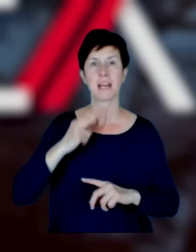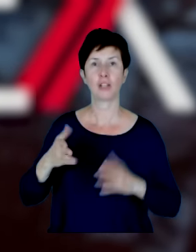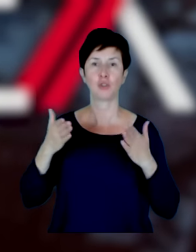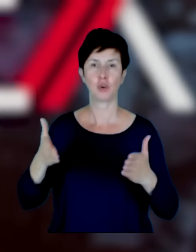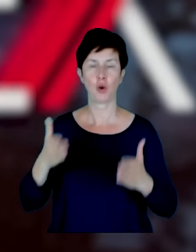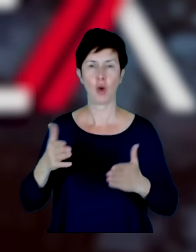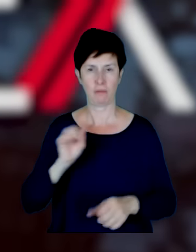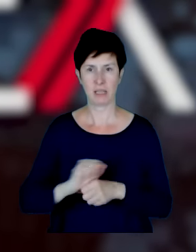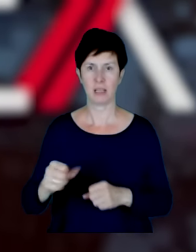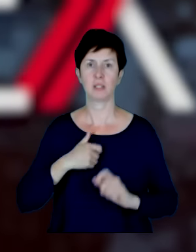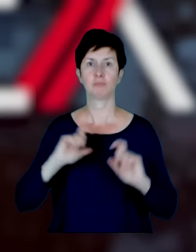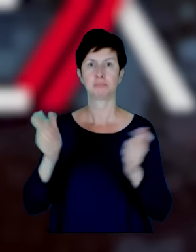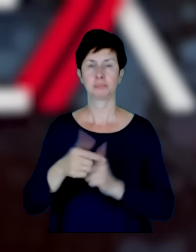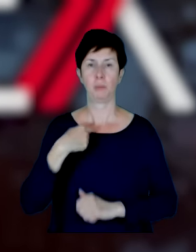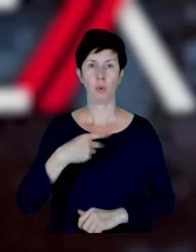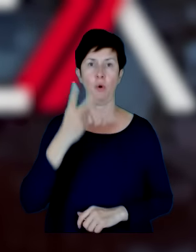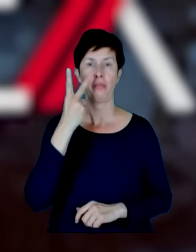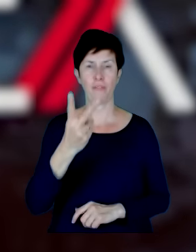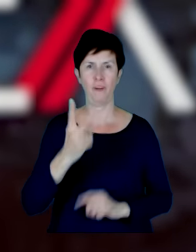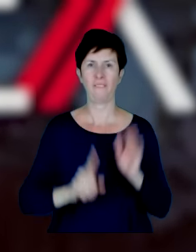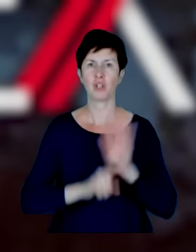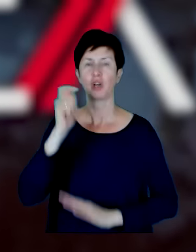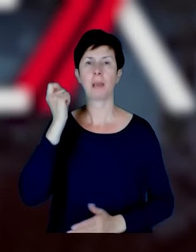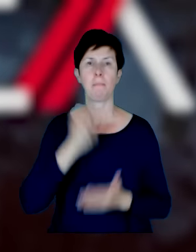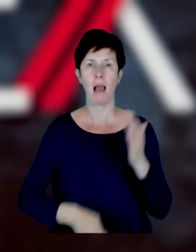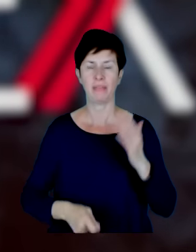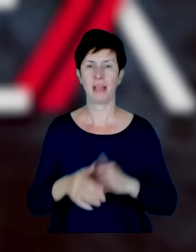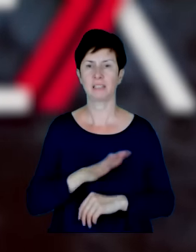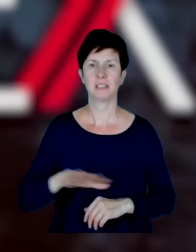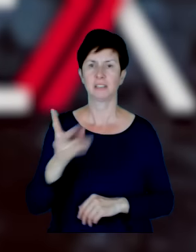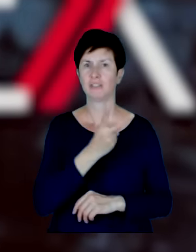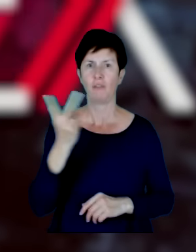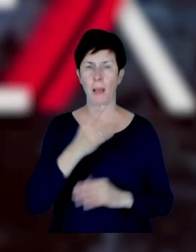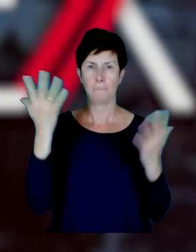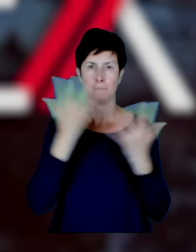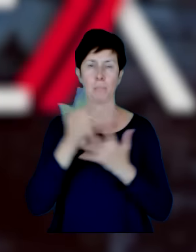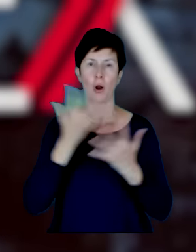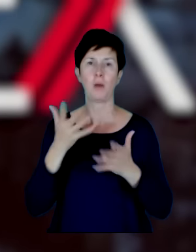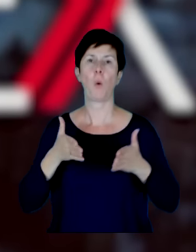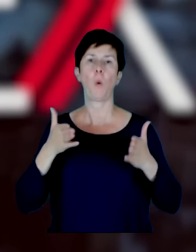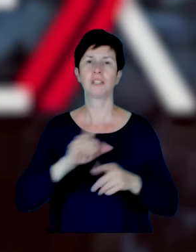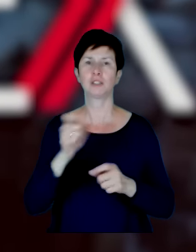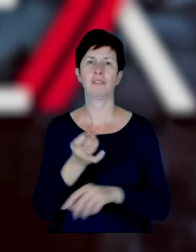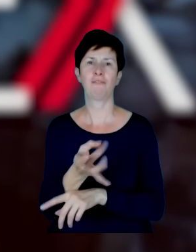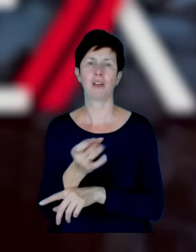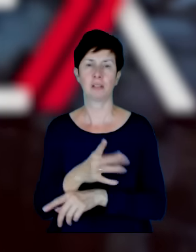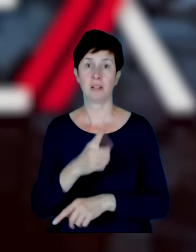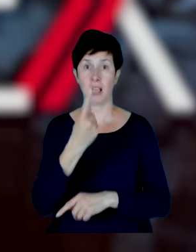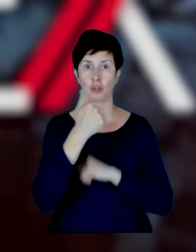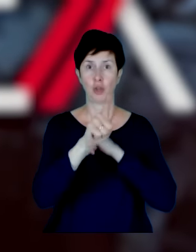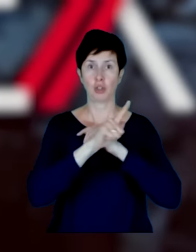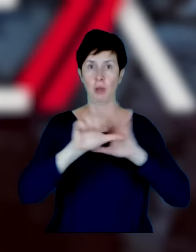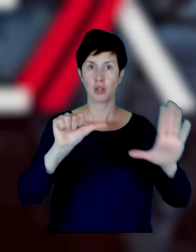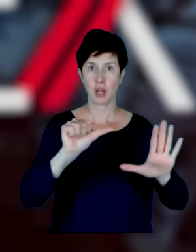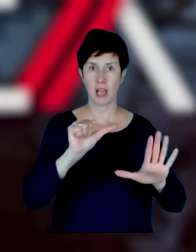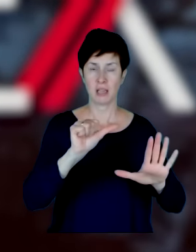dwóch udało się ostudzić wysokimi mandatami w okolicy Otwocka obaj pomylili ulicę storem wyścigowym motocyklista pędził 176 a